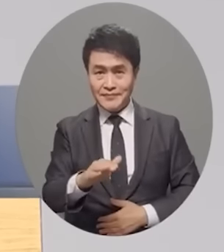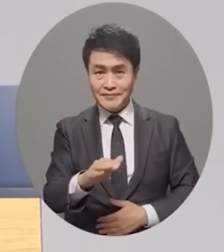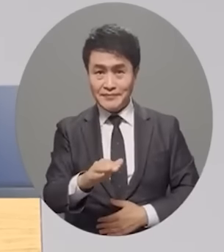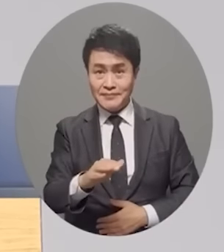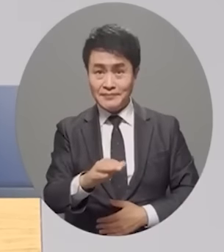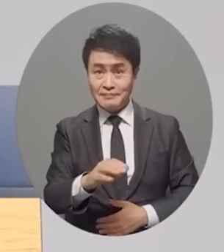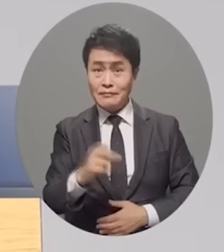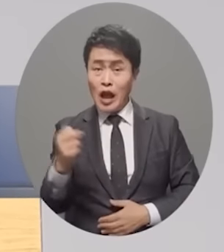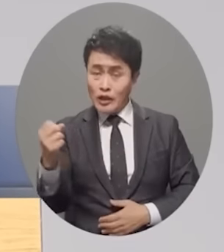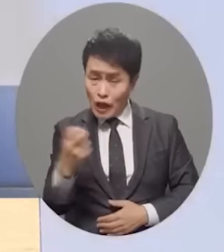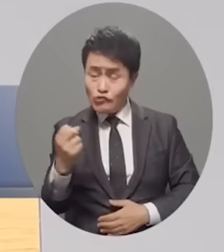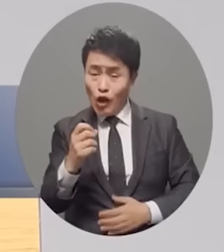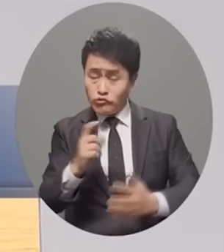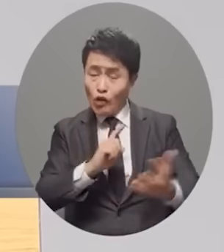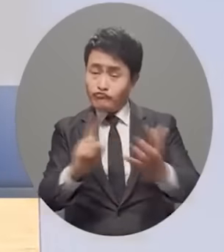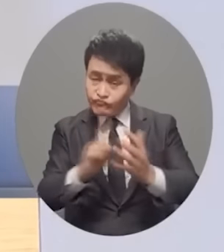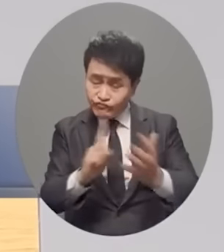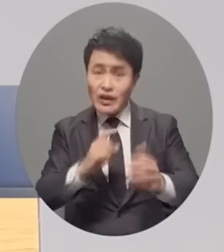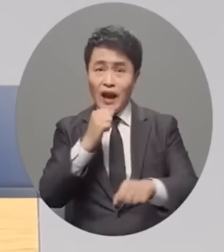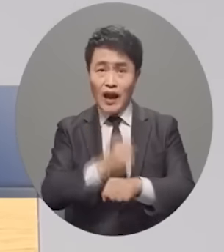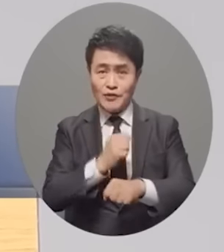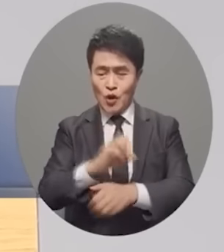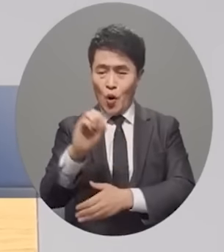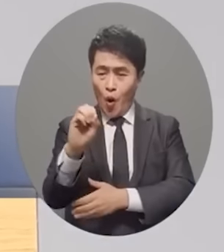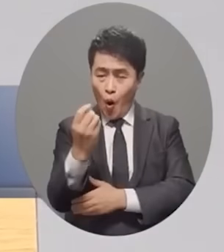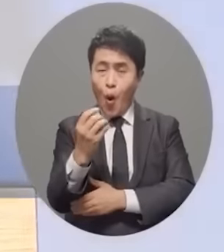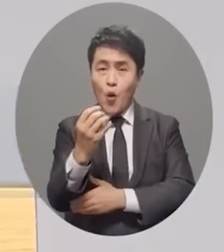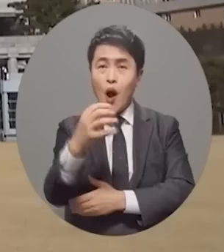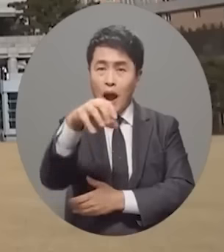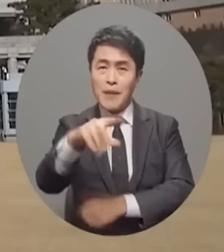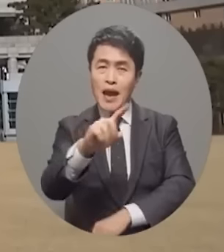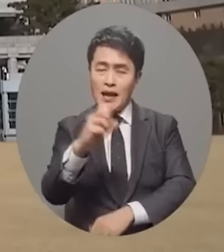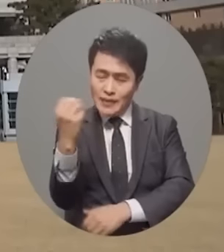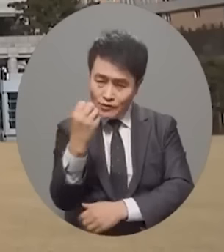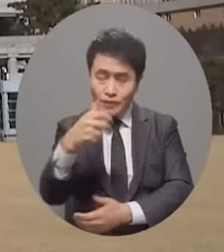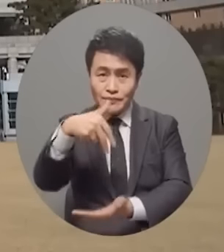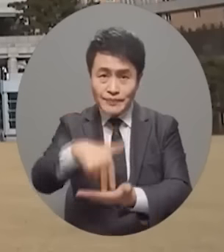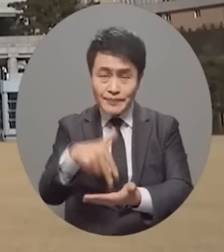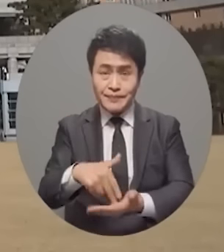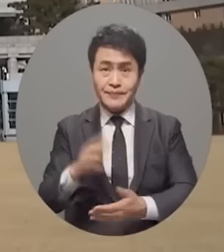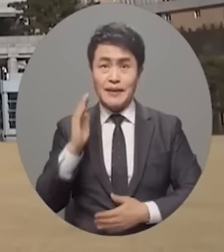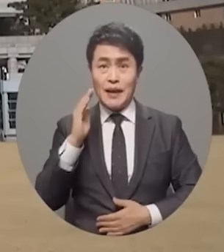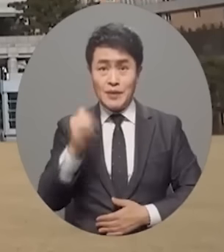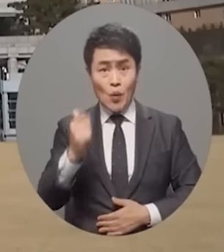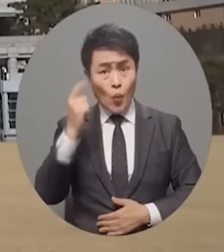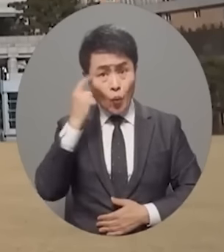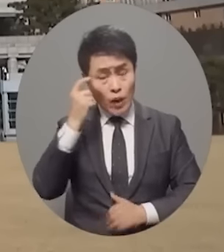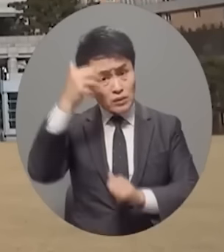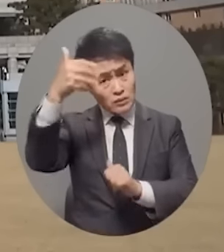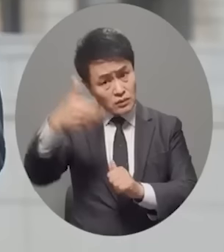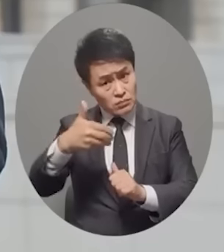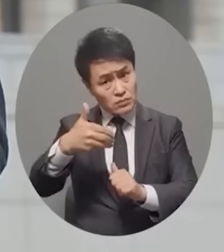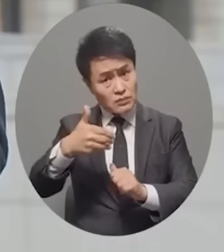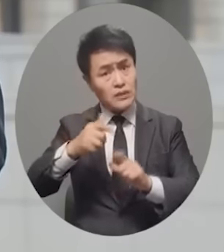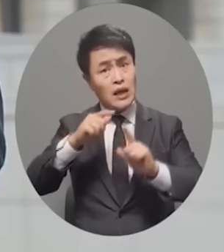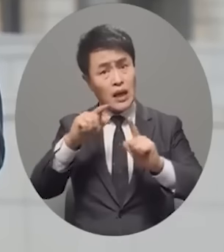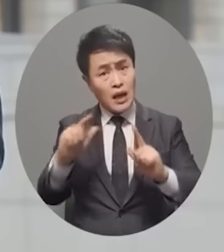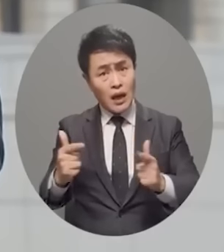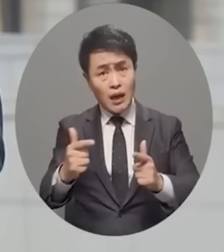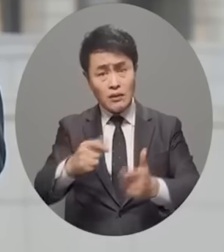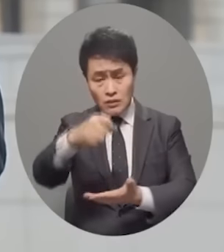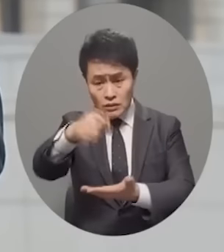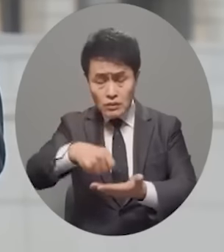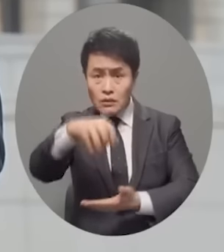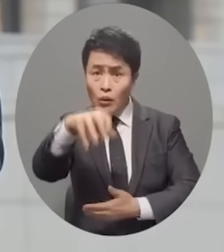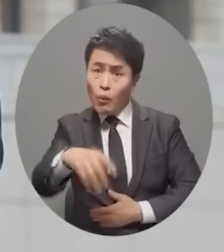간담회를 자주 갖겠습니다. 언론 앞에 자주 서겠습니다. 대통령은 왜 질문을 받지 않는지,